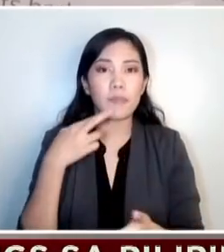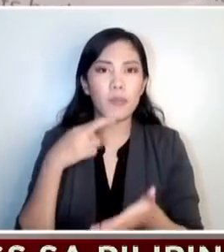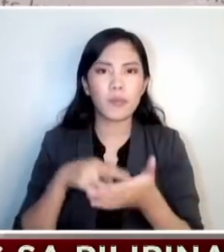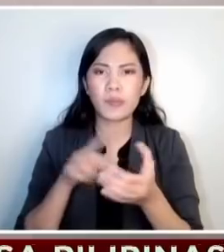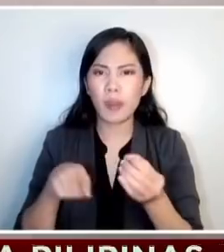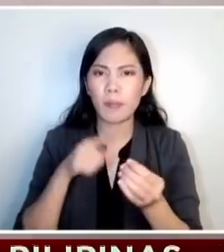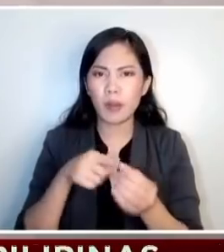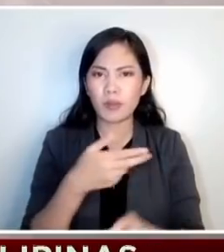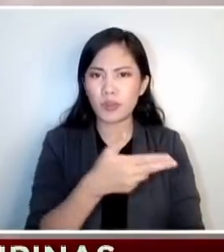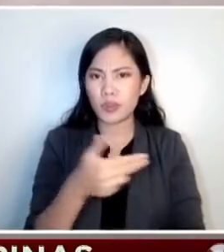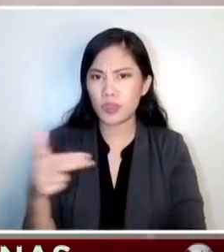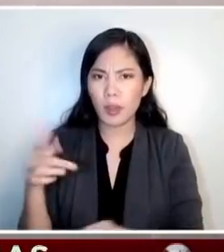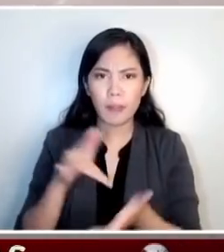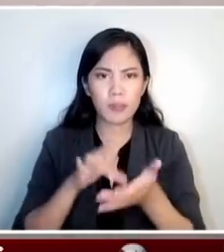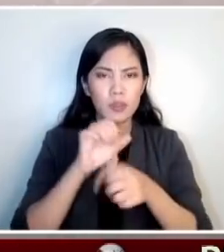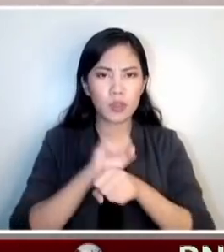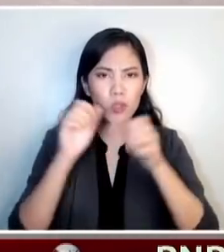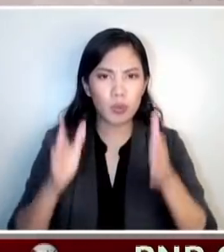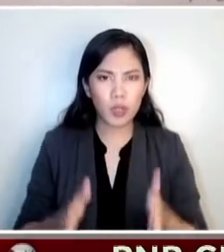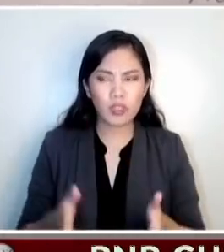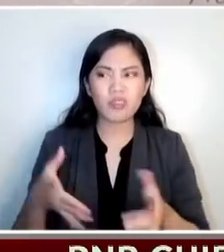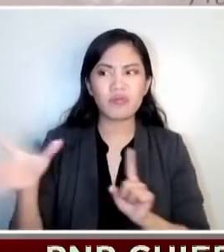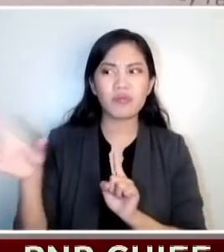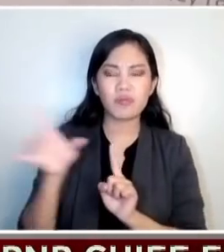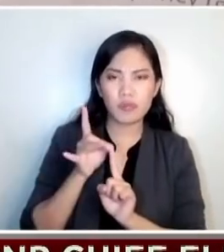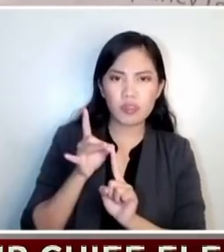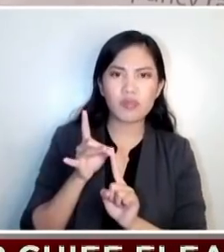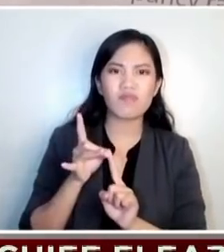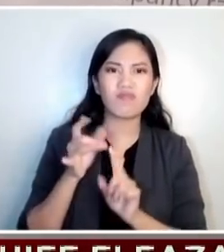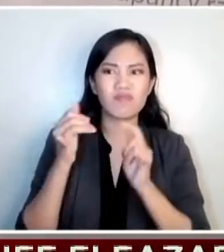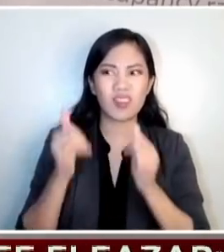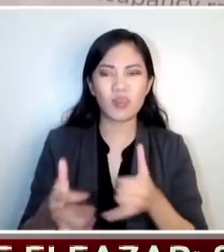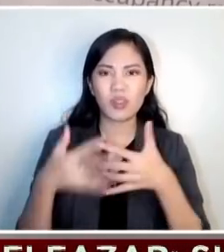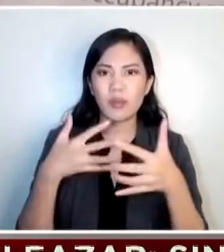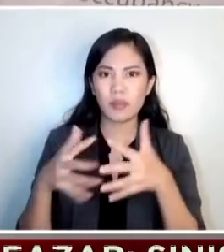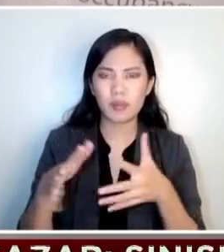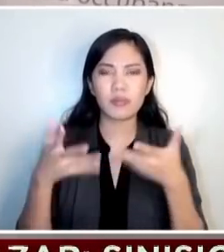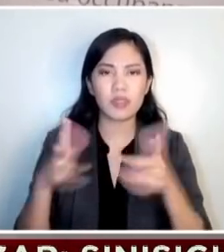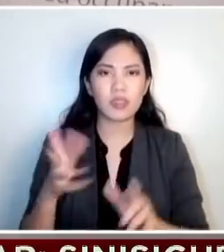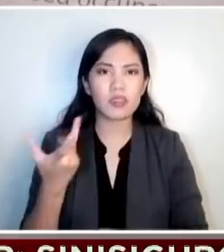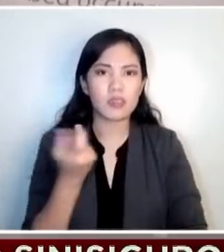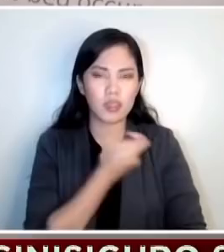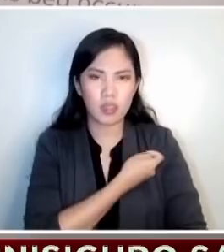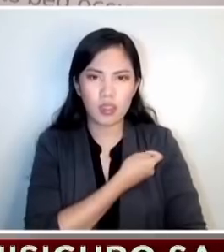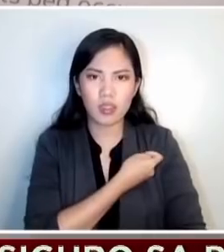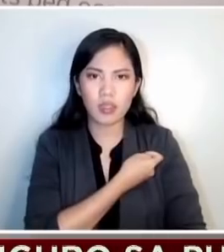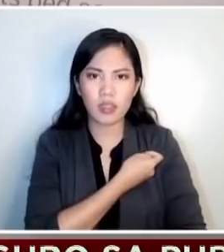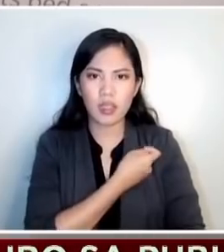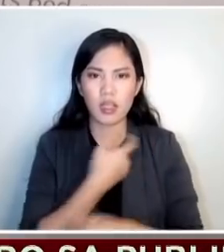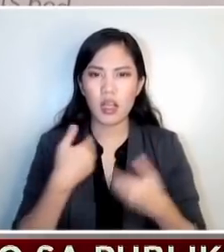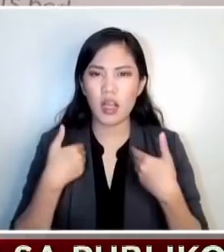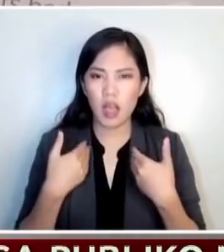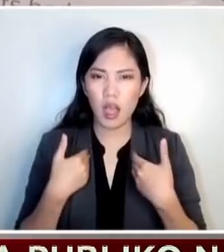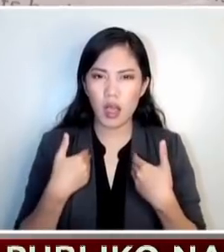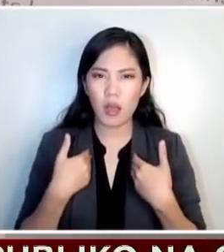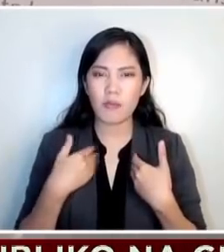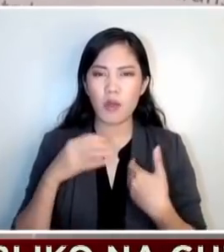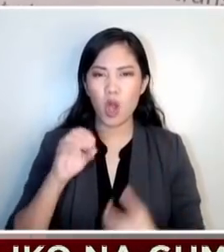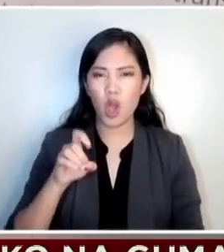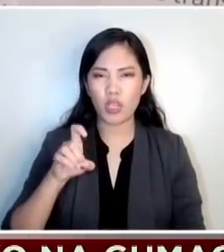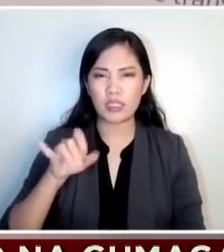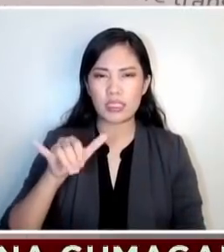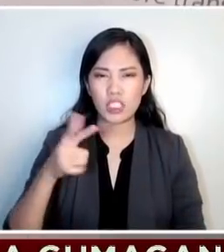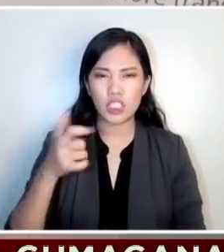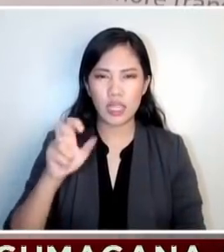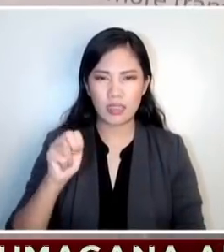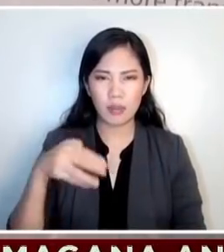naturang bakuna. Ayon sa Reuters, dose-dosena ang naospital dahil sa lagnat at pagbaba ng oxygen saturation levels. Pinaniniwalaan